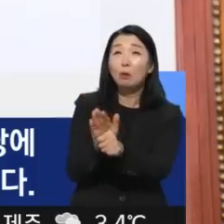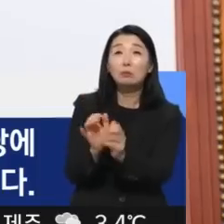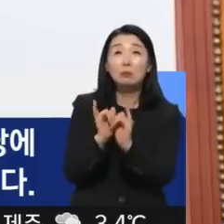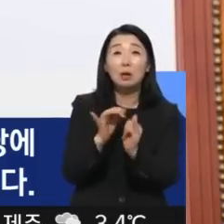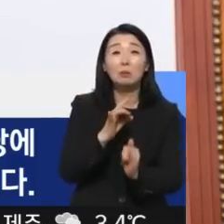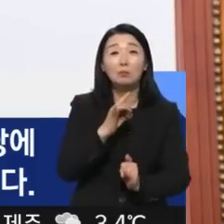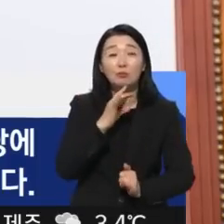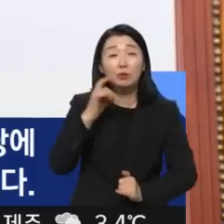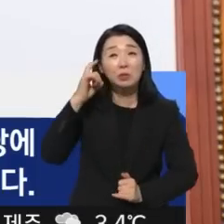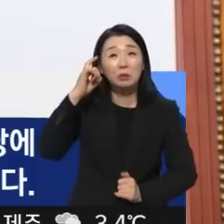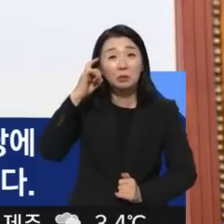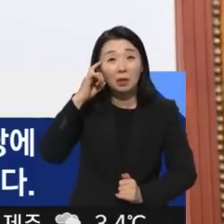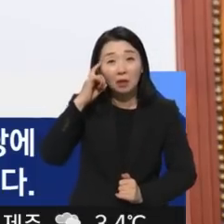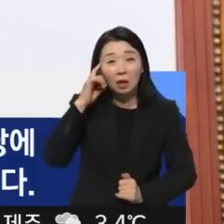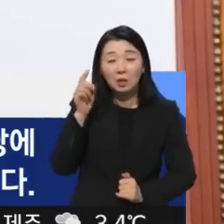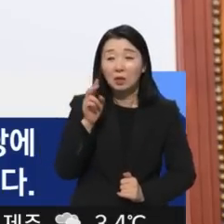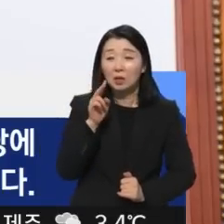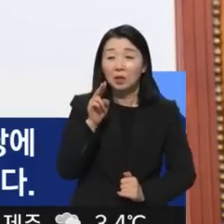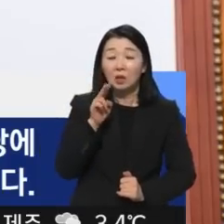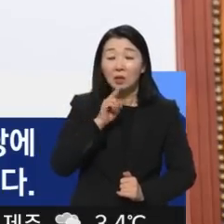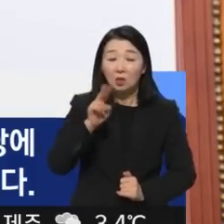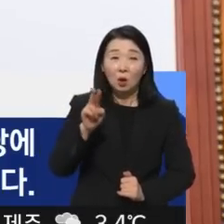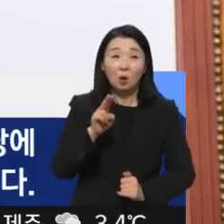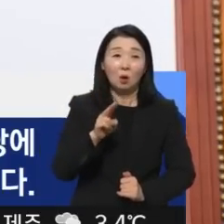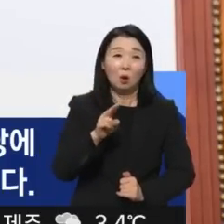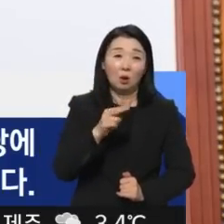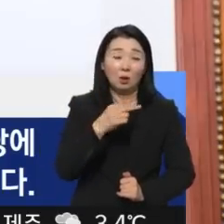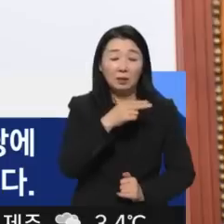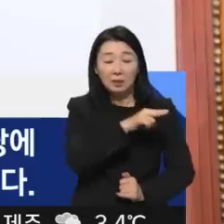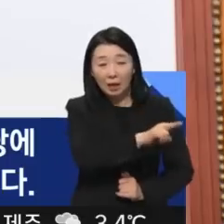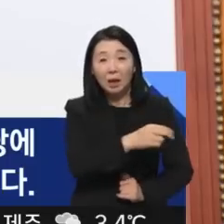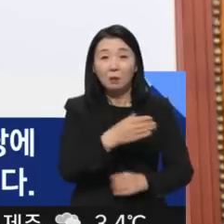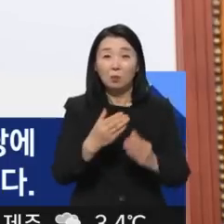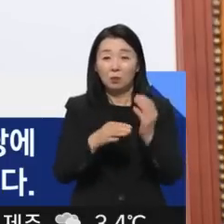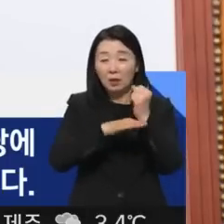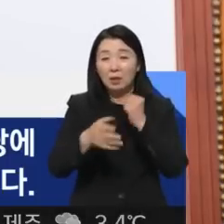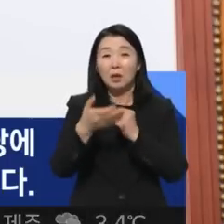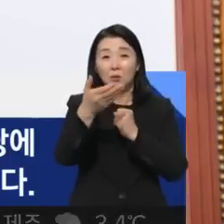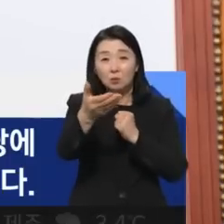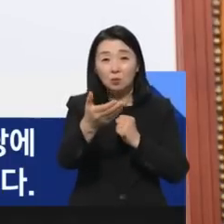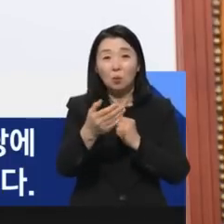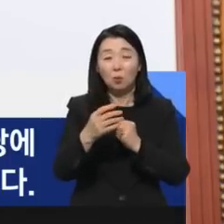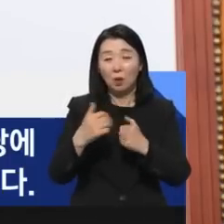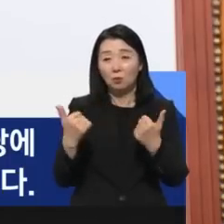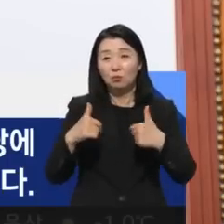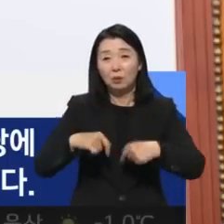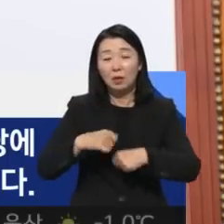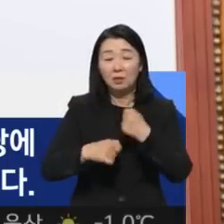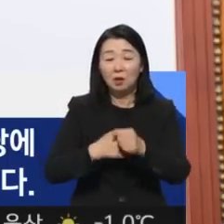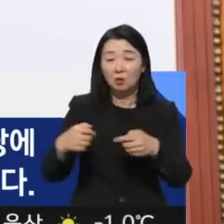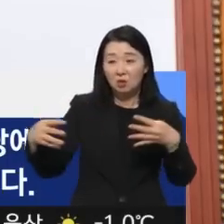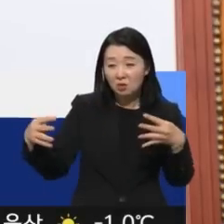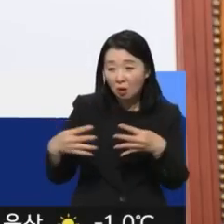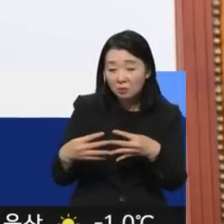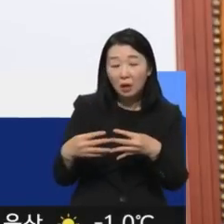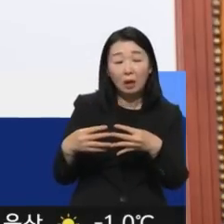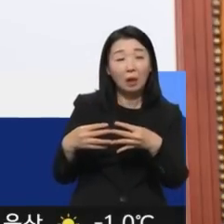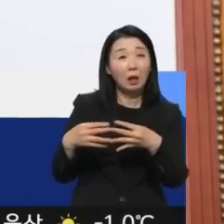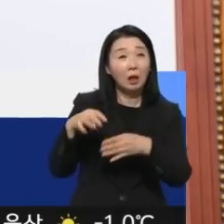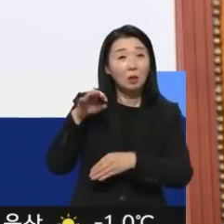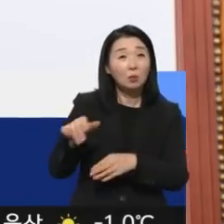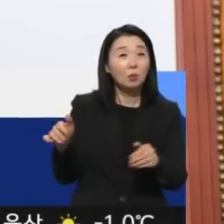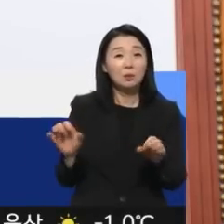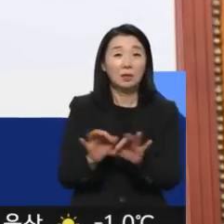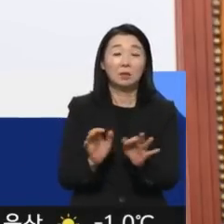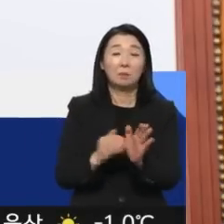여당의 가이드라인을 직접 제시하며 국회의 자율적 협상 공간을 없애버렸습니다. 이 정도면